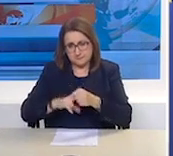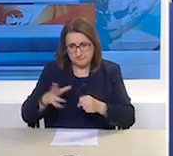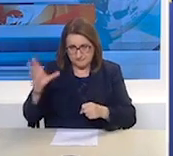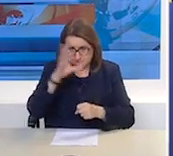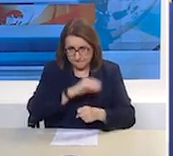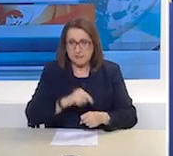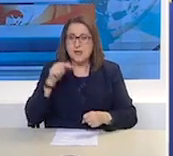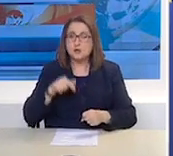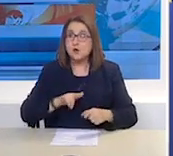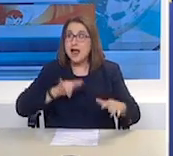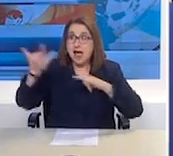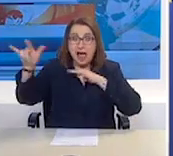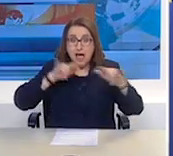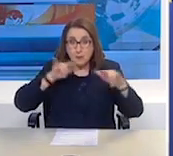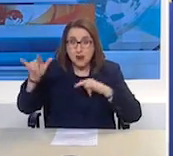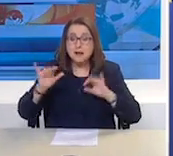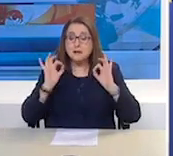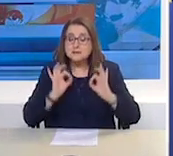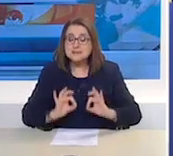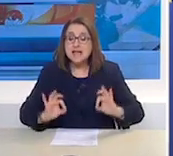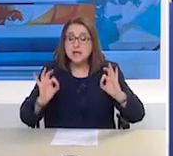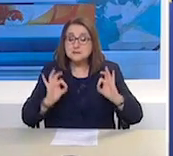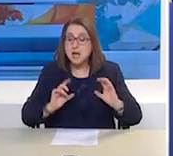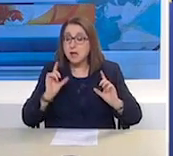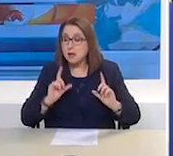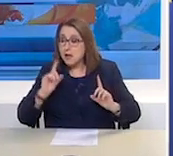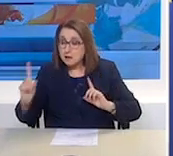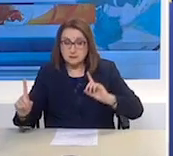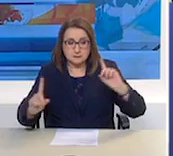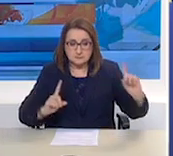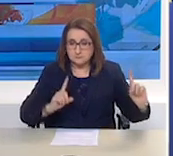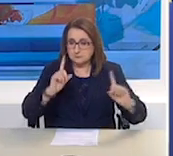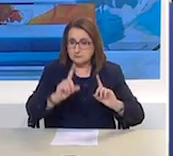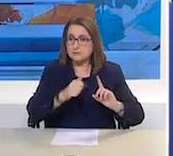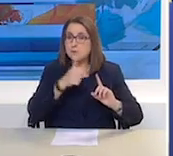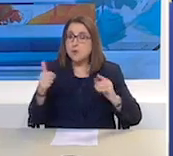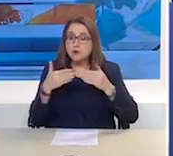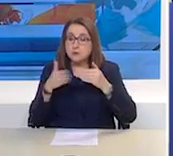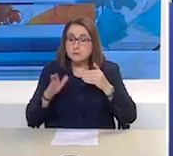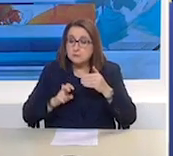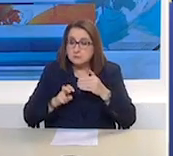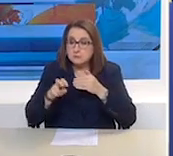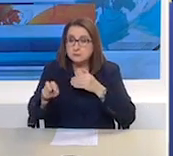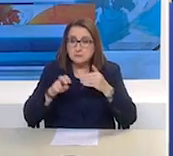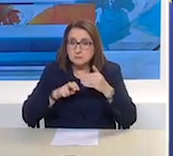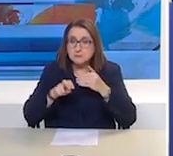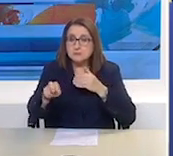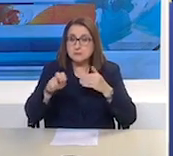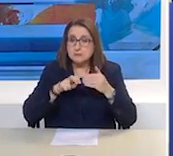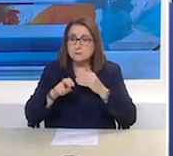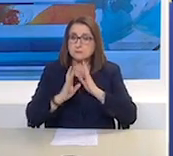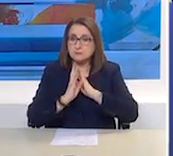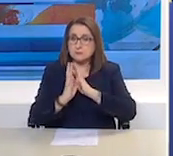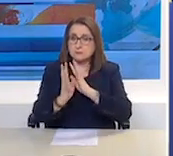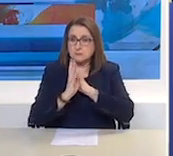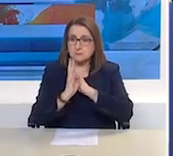αποφεύγεται ο συνωστισμός. Όπου υπάρχουν γέφυρες επιβίβασης, η επιβίβαση γίνεται μόνο από την μπροστινή πόρτα. Όπου είναι εφικτό, οι επιβάτες